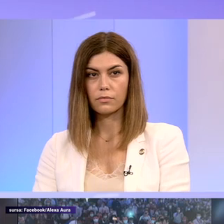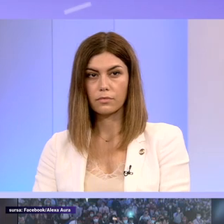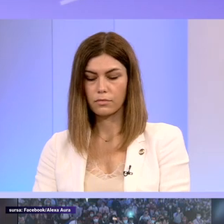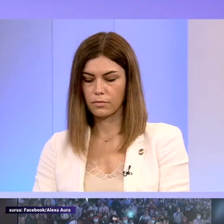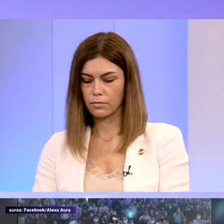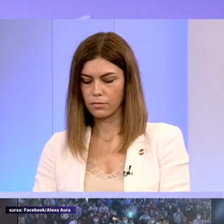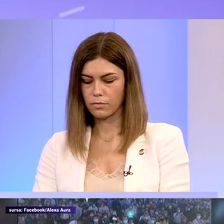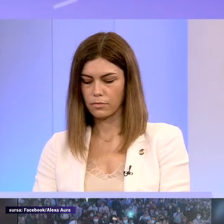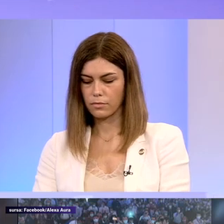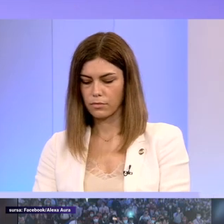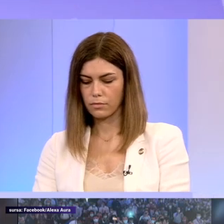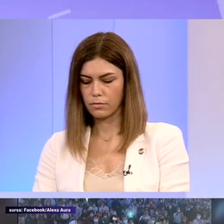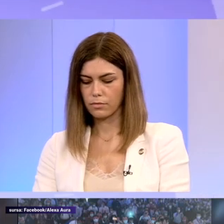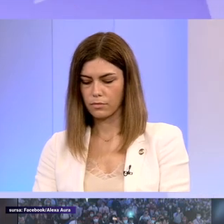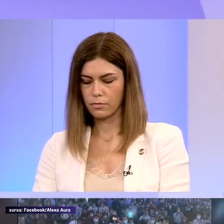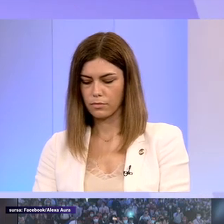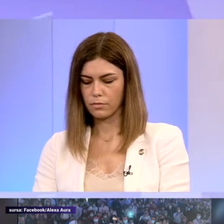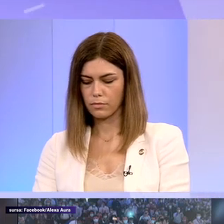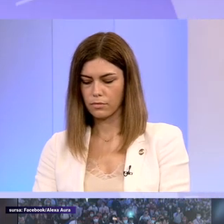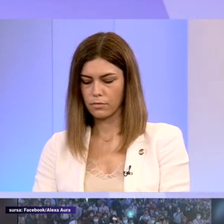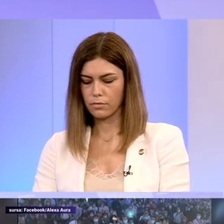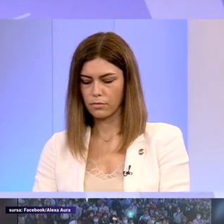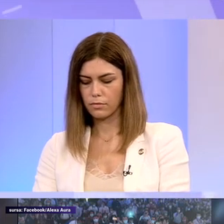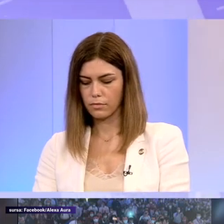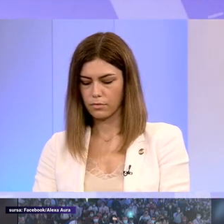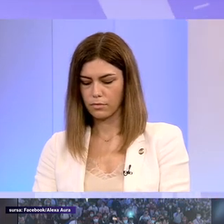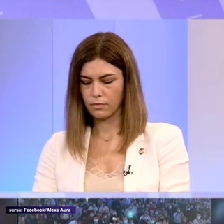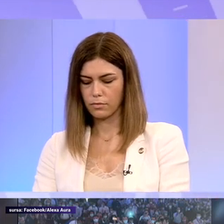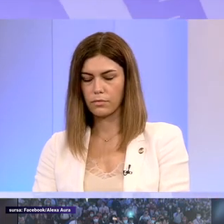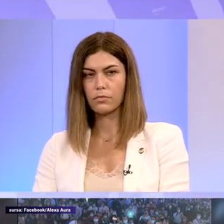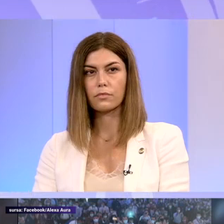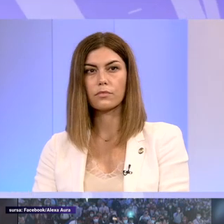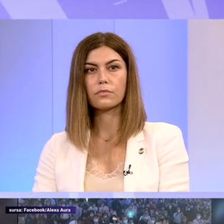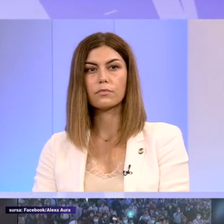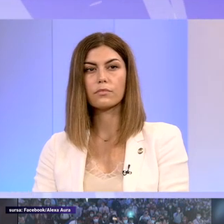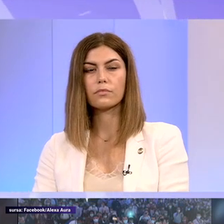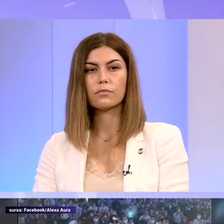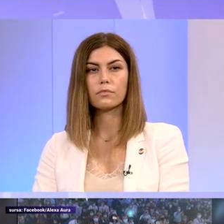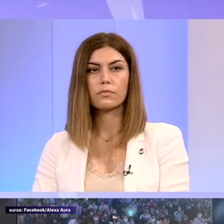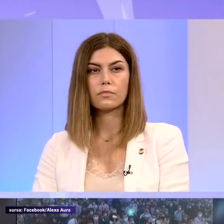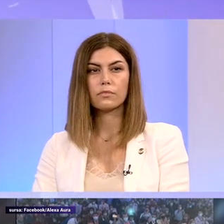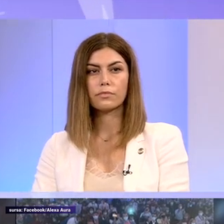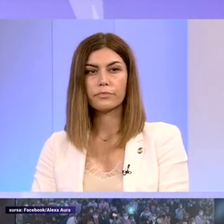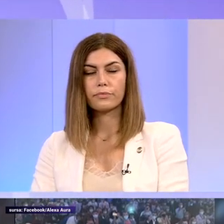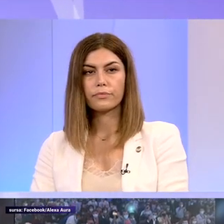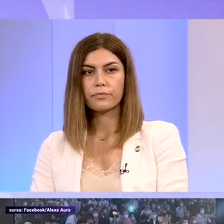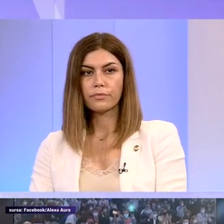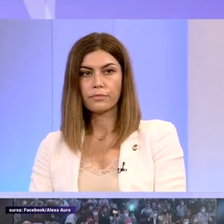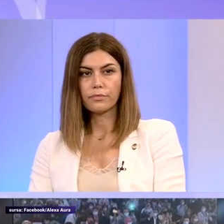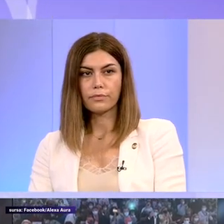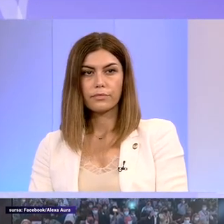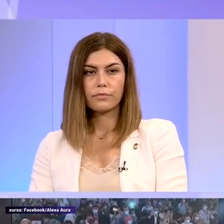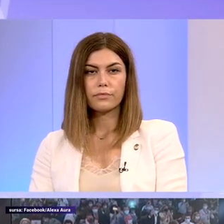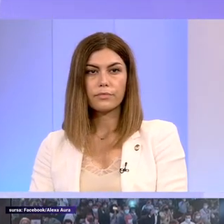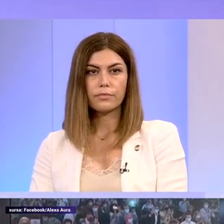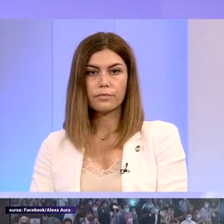al Partidului Național Liberal au început la un moment dat campania singuri și au terminat campania obținând funcția